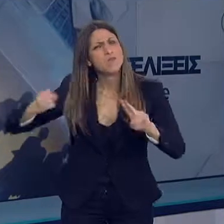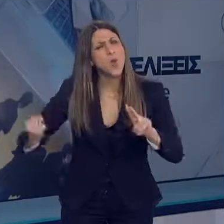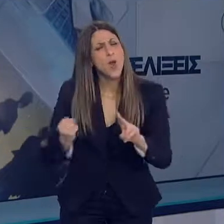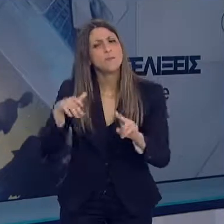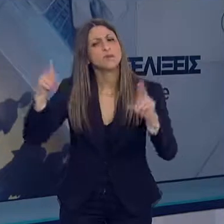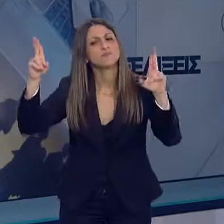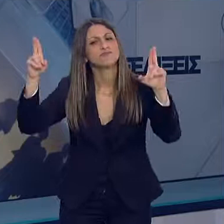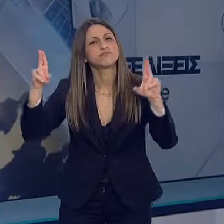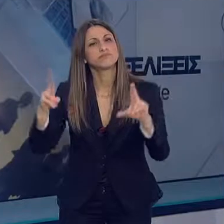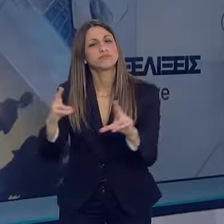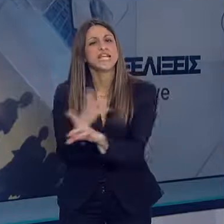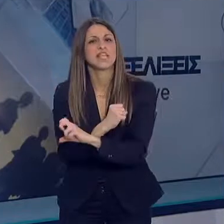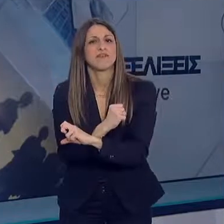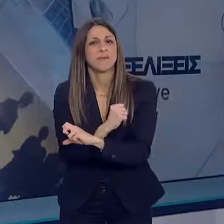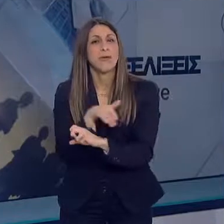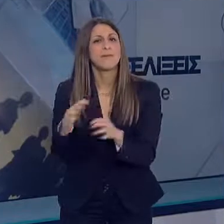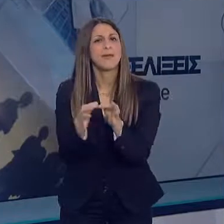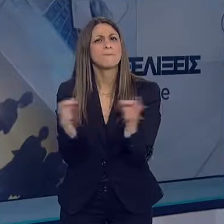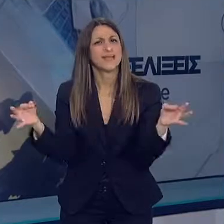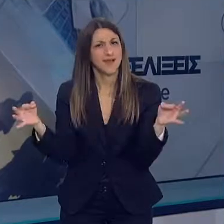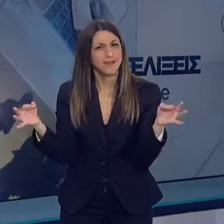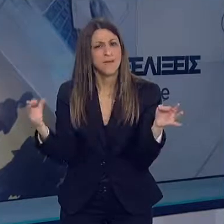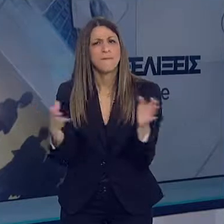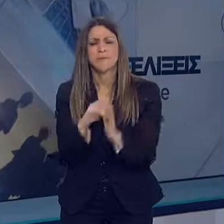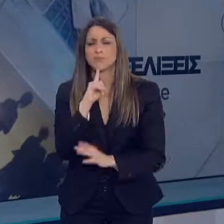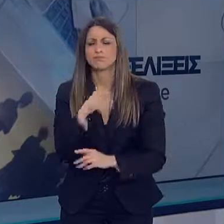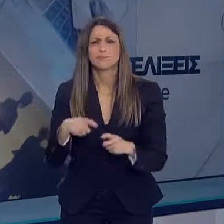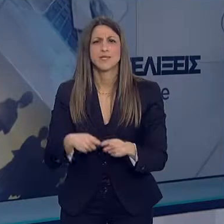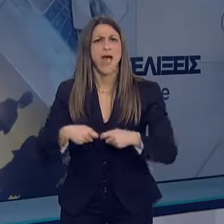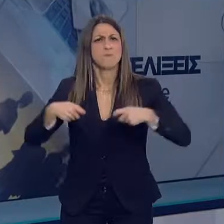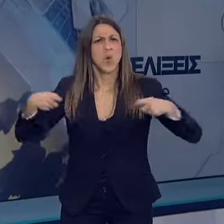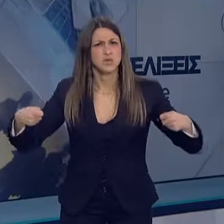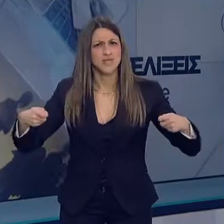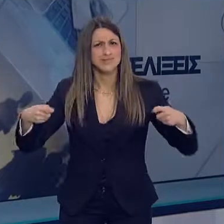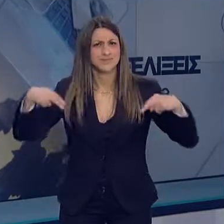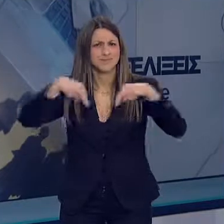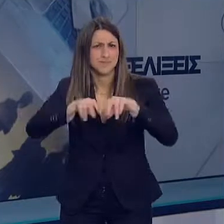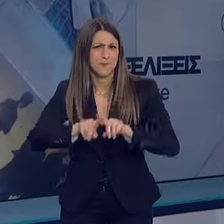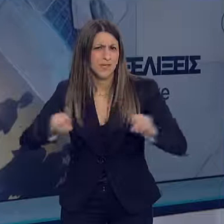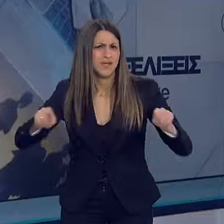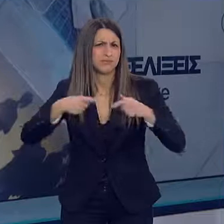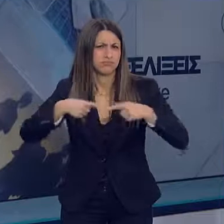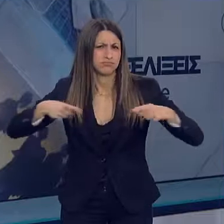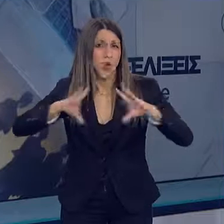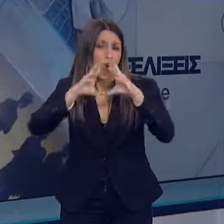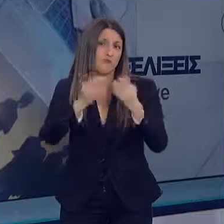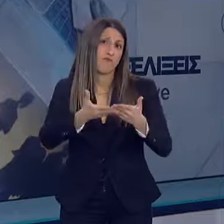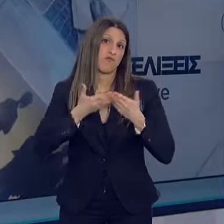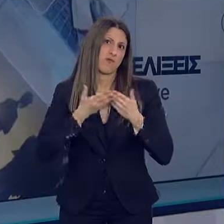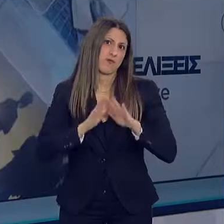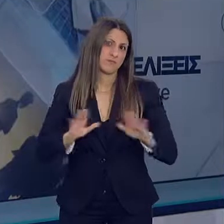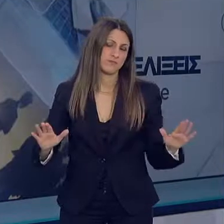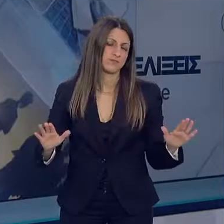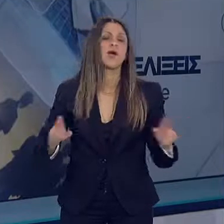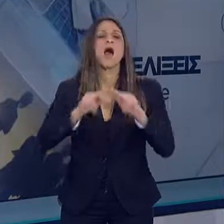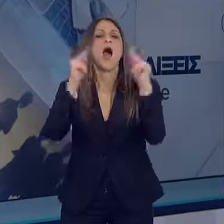μετάδοσης. Ταυτόχρονα ήρθαν και τα κοινωνικά μέτρα, τα μέτρα απόστασης, της φυσικής απόστασης, και τα οποία βοήθησαν πάρα πολύ στο να